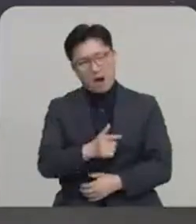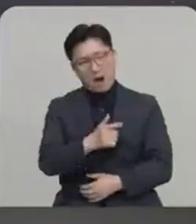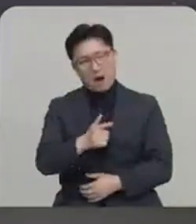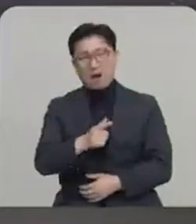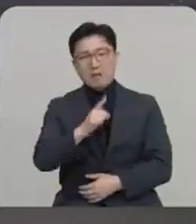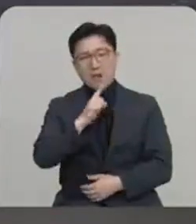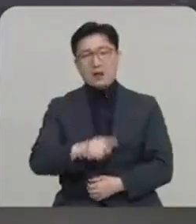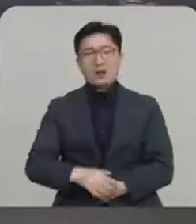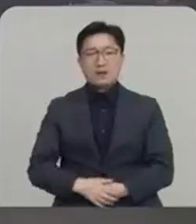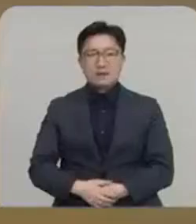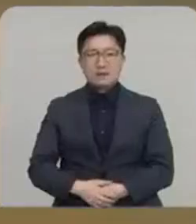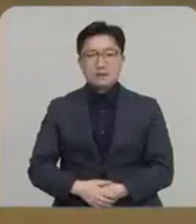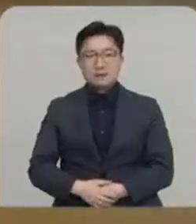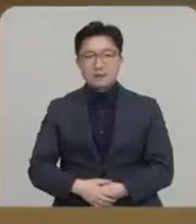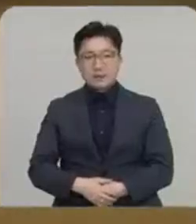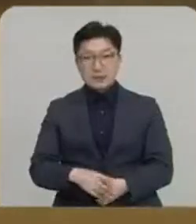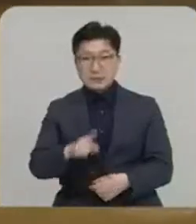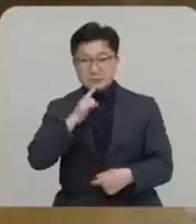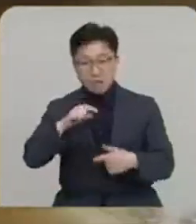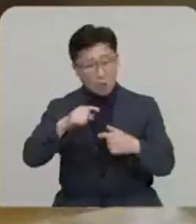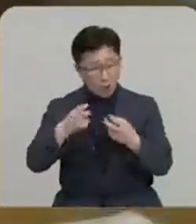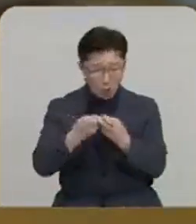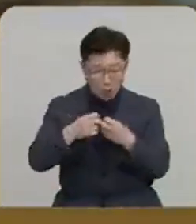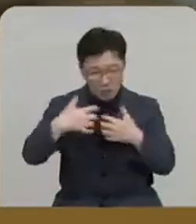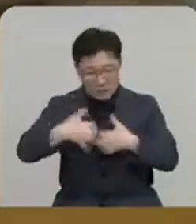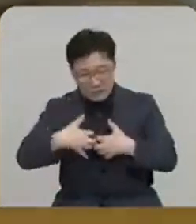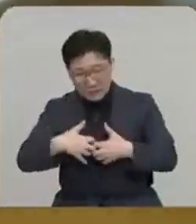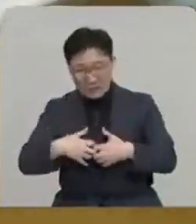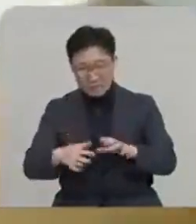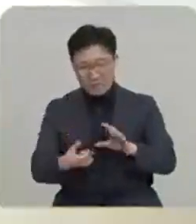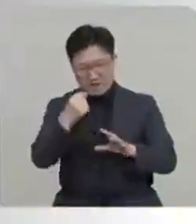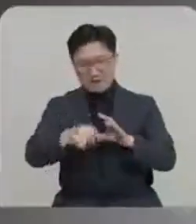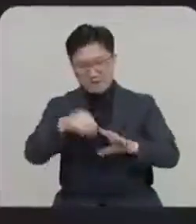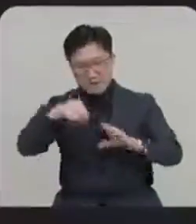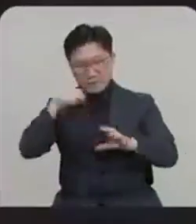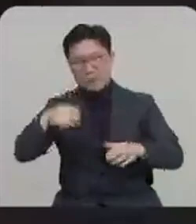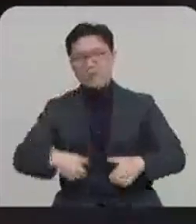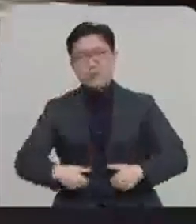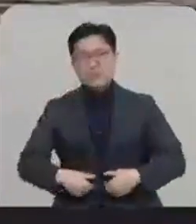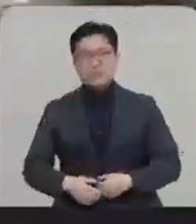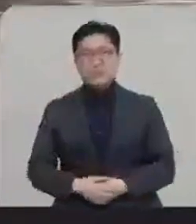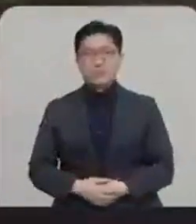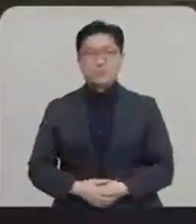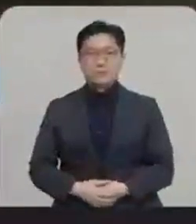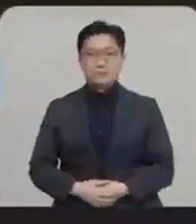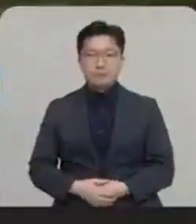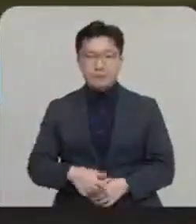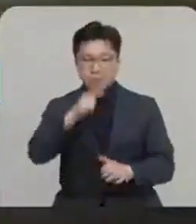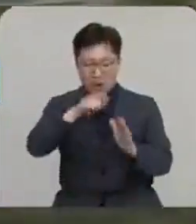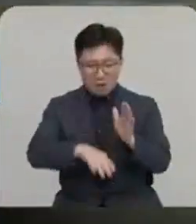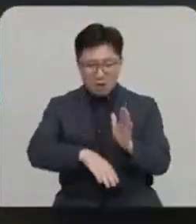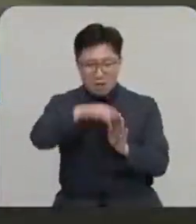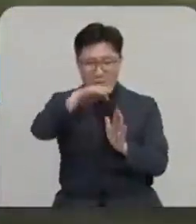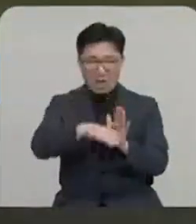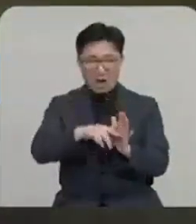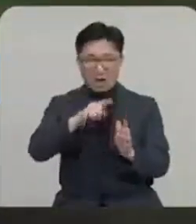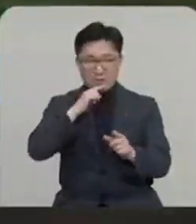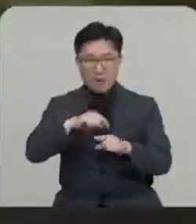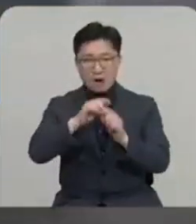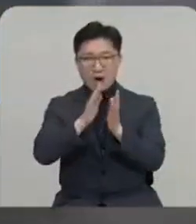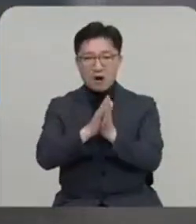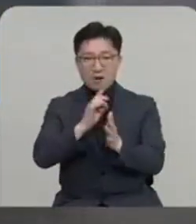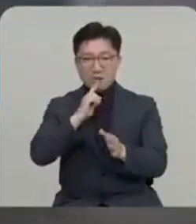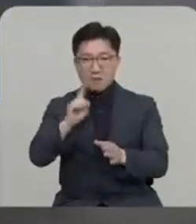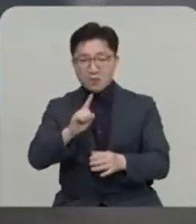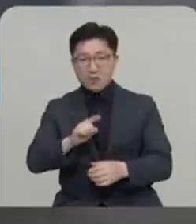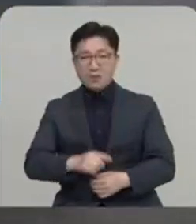걸렸습니다. 고성능 수해 대응 장비 개발이 시급한 이유입니다. 어떻게 이 난리가 나냐고. 제가 반에